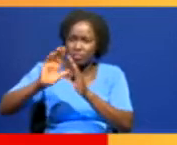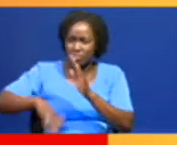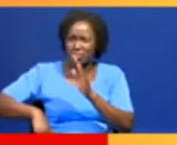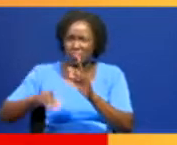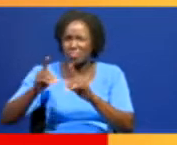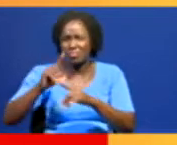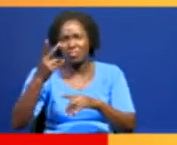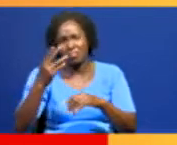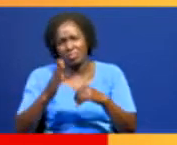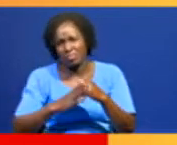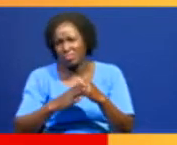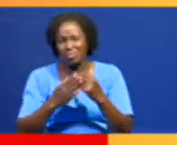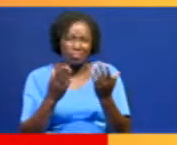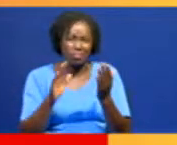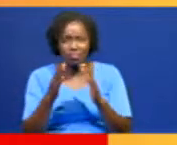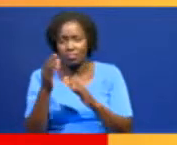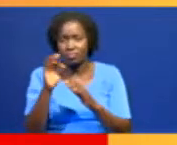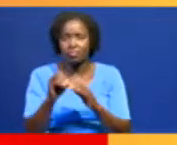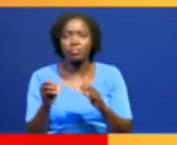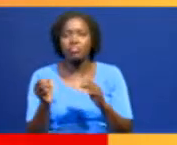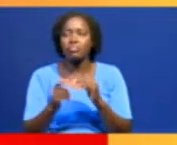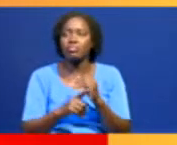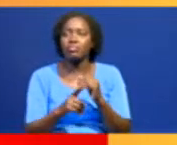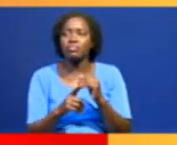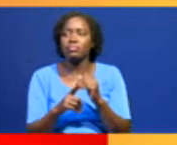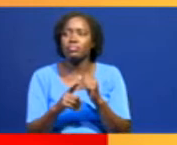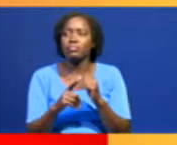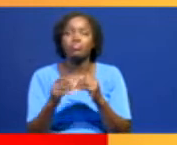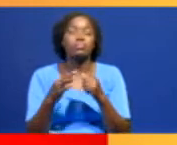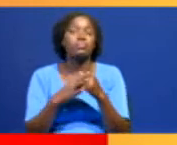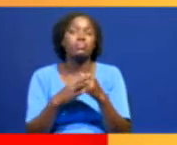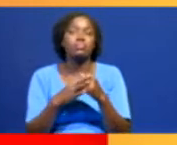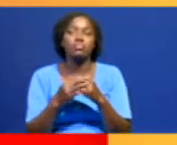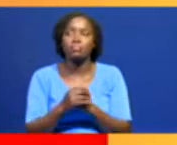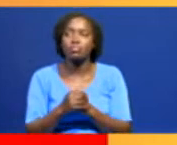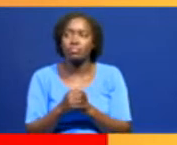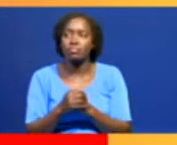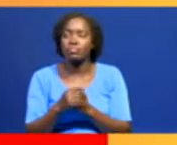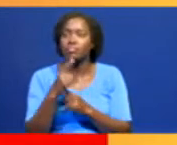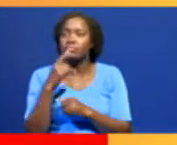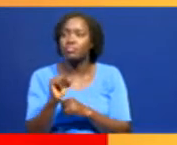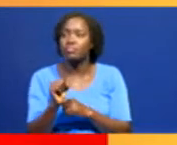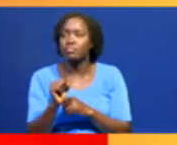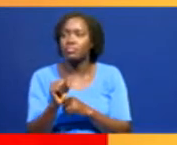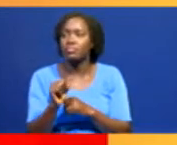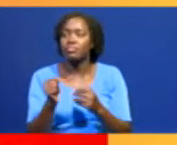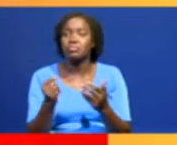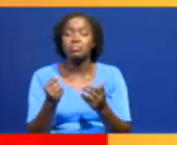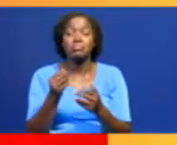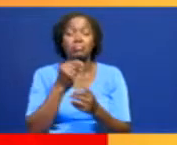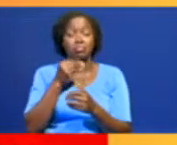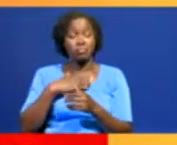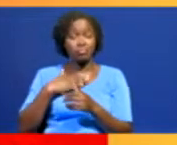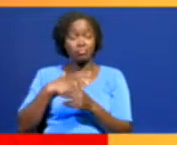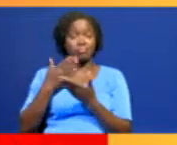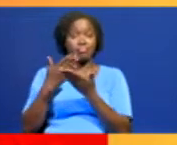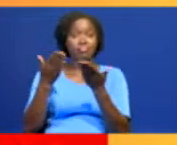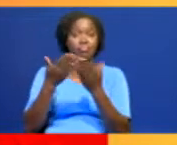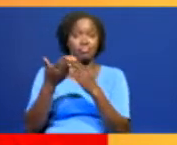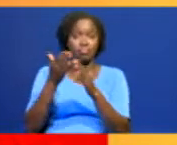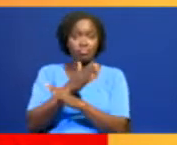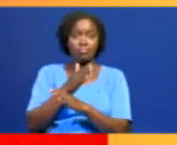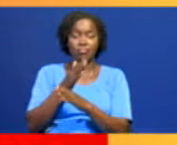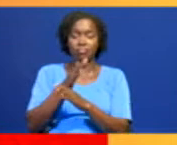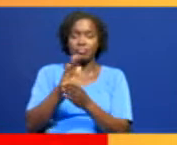29 tarehe 30 mwezi ya 8. Kwa hivyo ndo bali natoka. Lakini pia kabla mimi